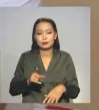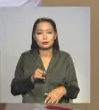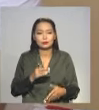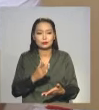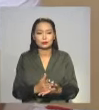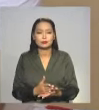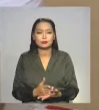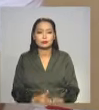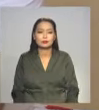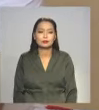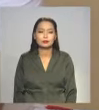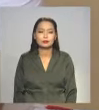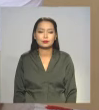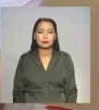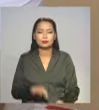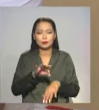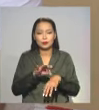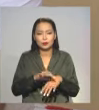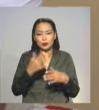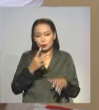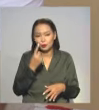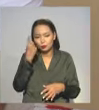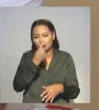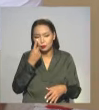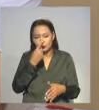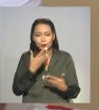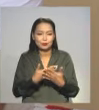аурумен ауырғаныма бір жылдан аса уақыт болды.